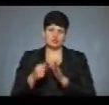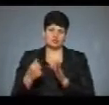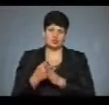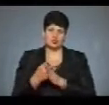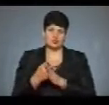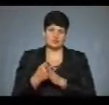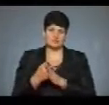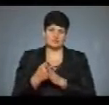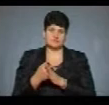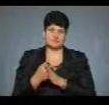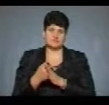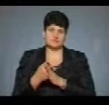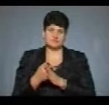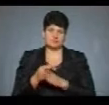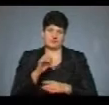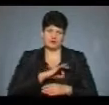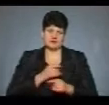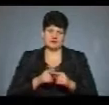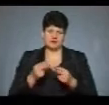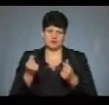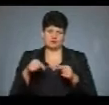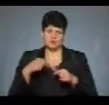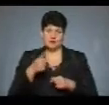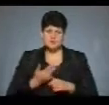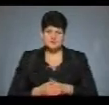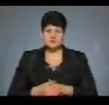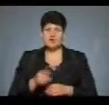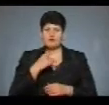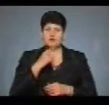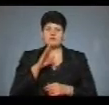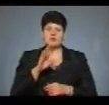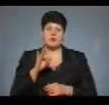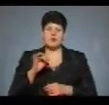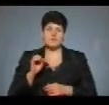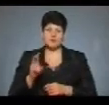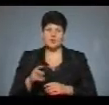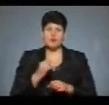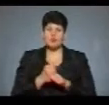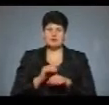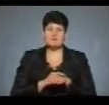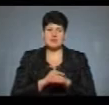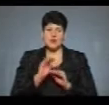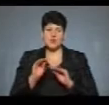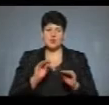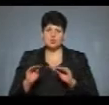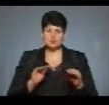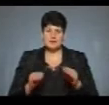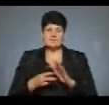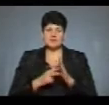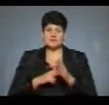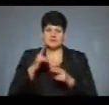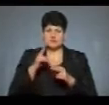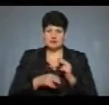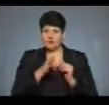пірс, що годі використати в цьому році. За словами Василя Романюка, роботи з благоустрою алеї планують